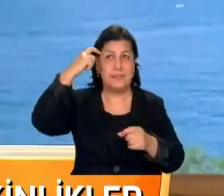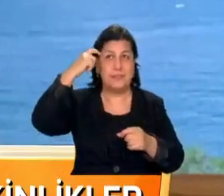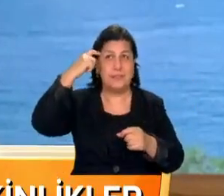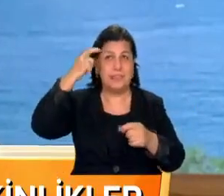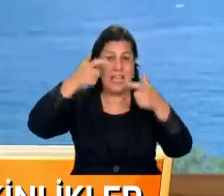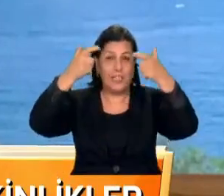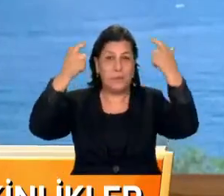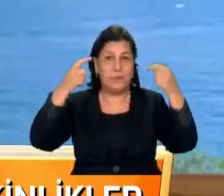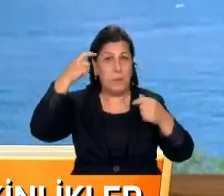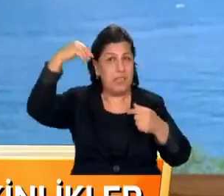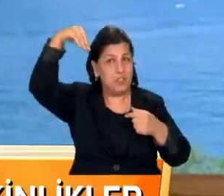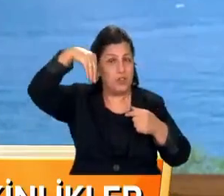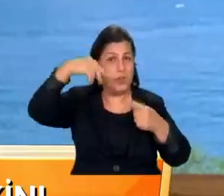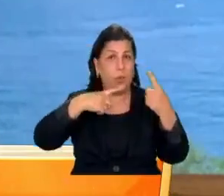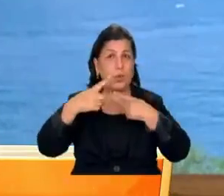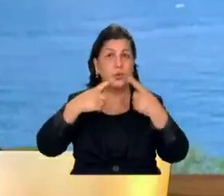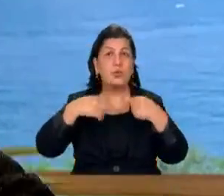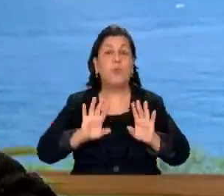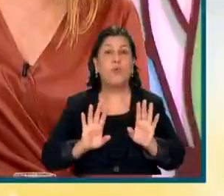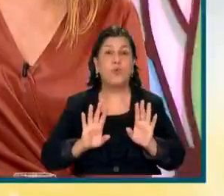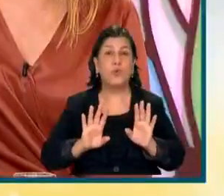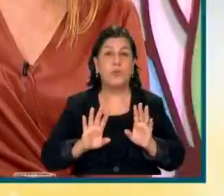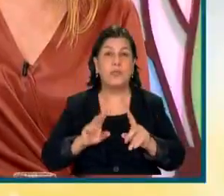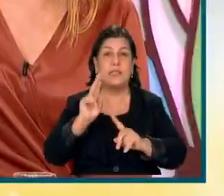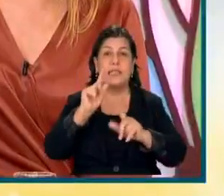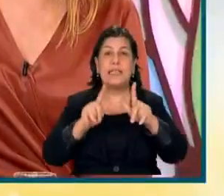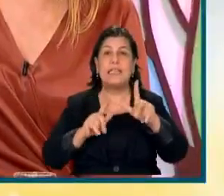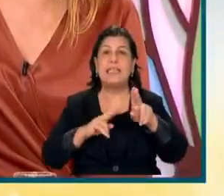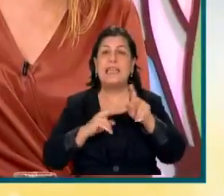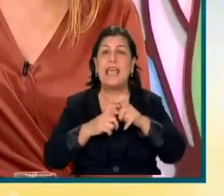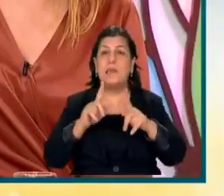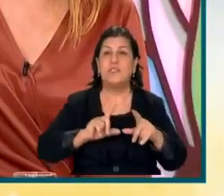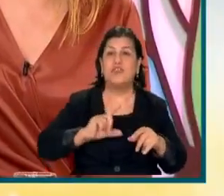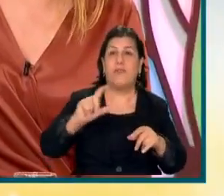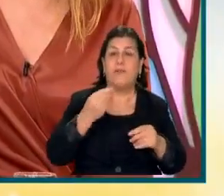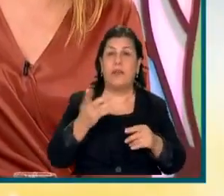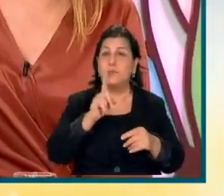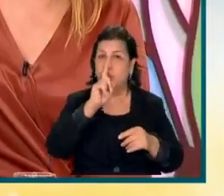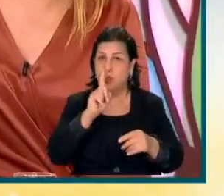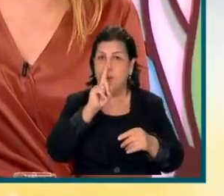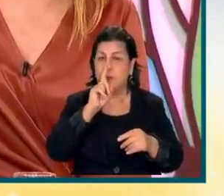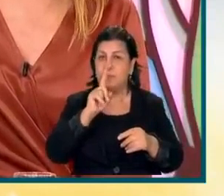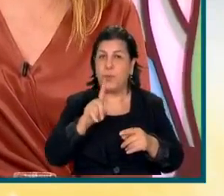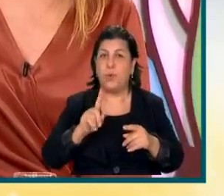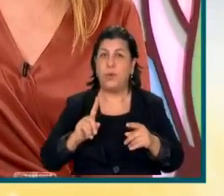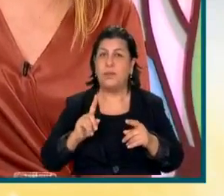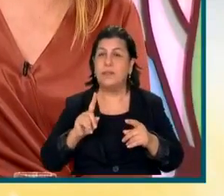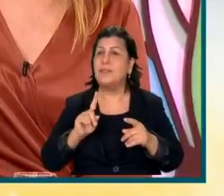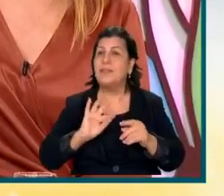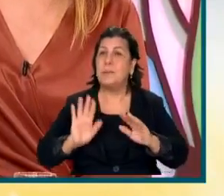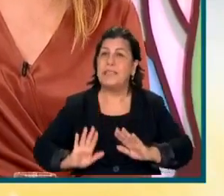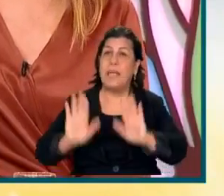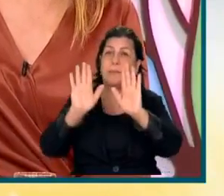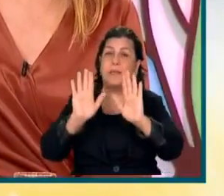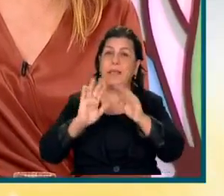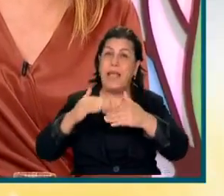konuşmuyoruz daha ilkel beynimize konuşuyoruz o yüzden İlkel bir cevap verelim ve susalım yani bir o tepki ertelemeye